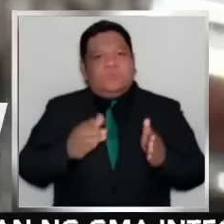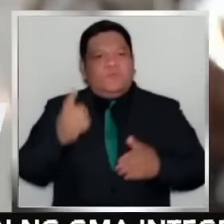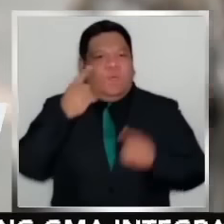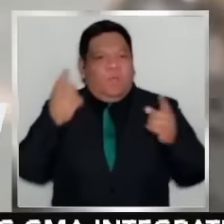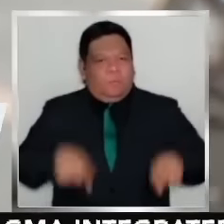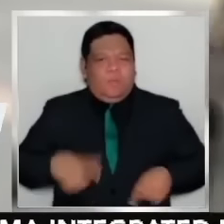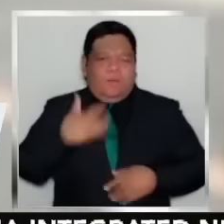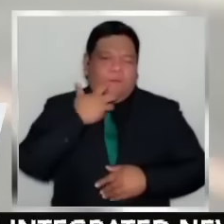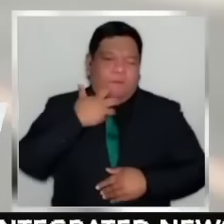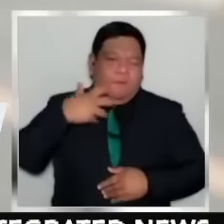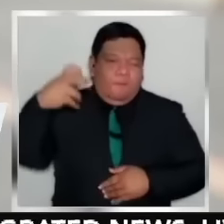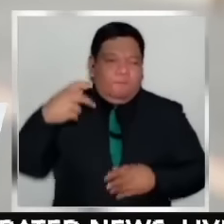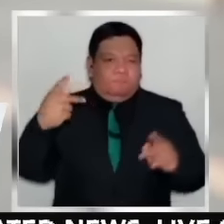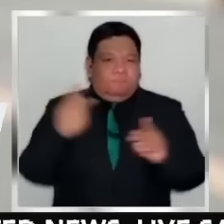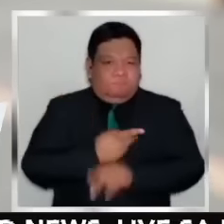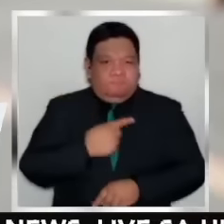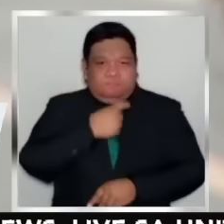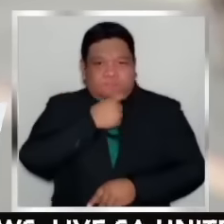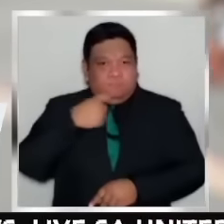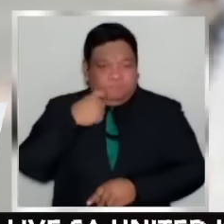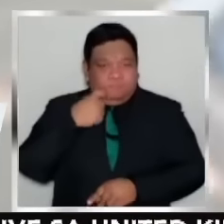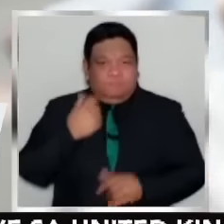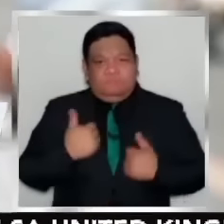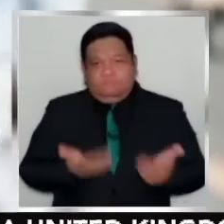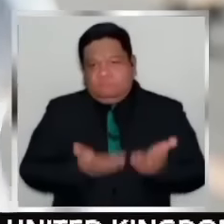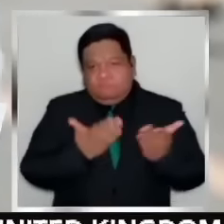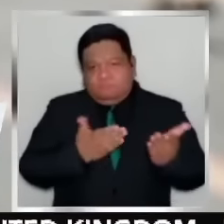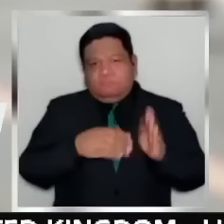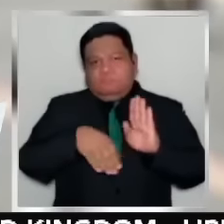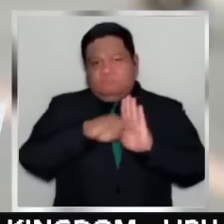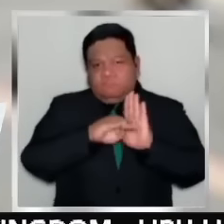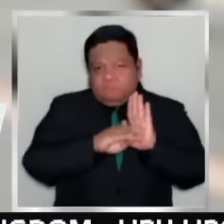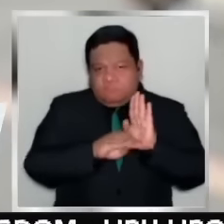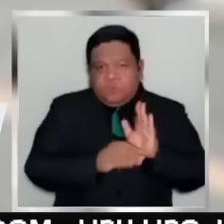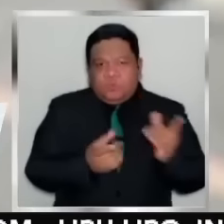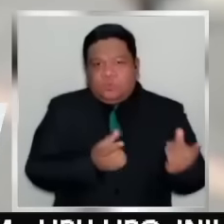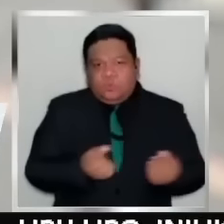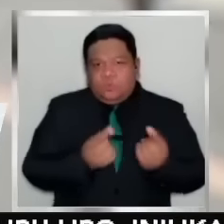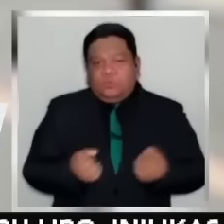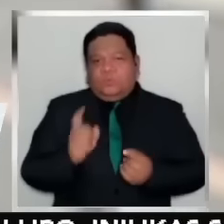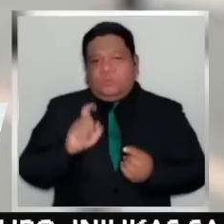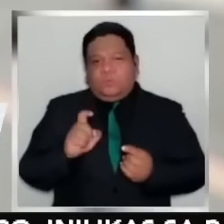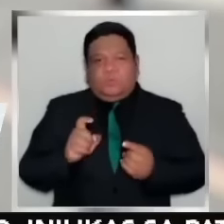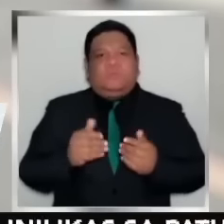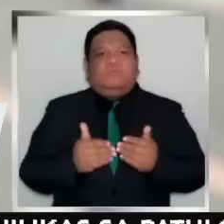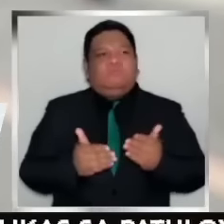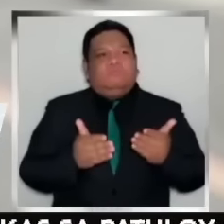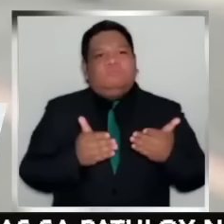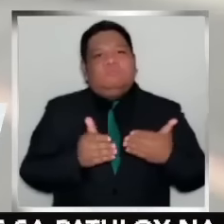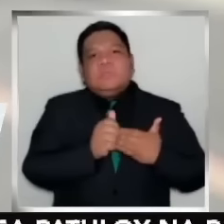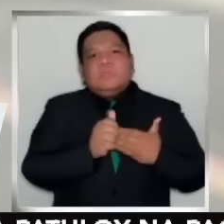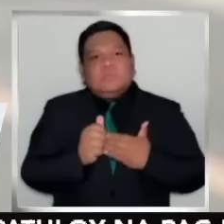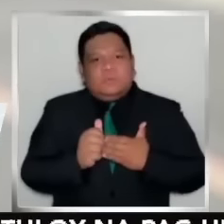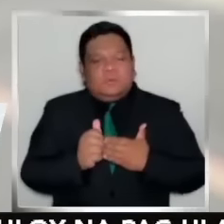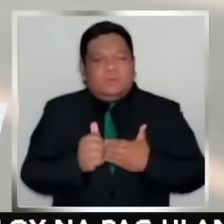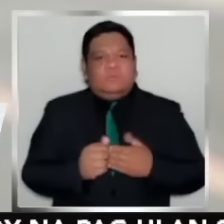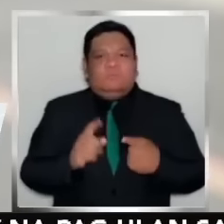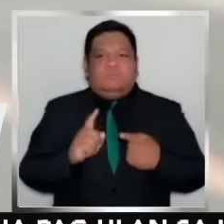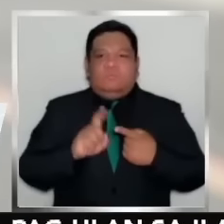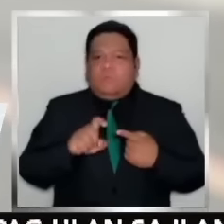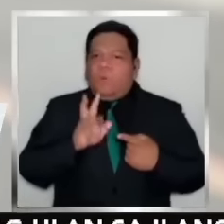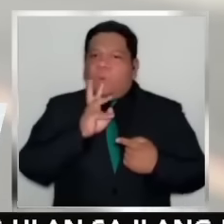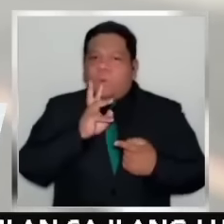ibang mga rekomendasyon, polisiya at mga hakbang na dapat nilang pangunahan kabilang ang paniniguro sa water and food production na ilan